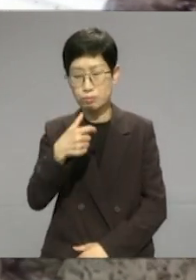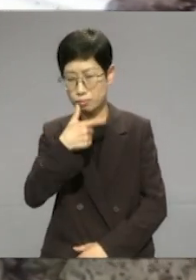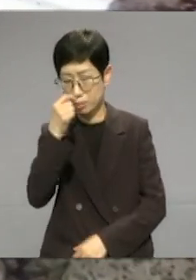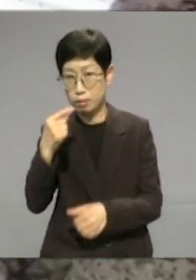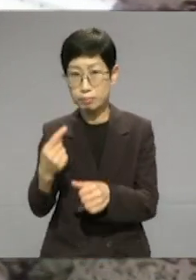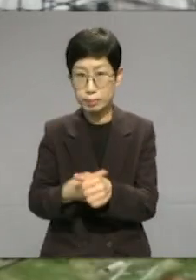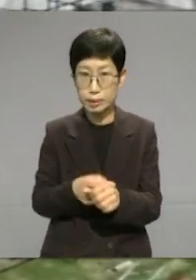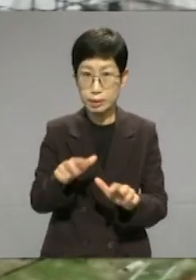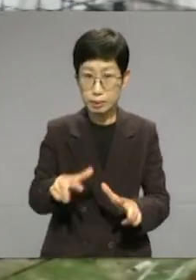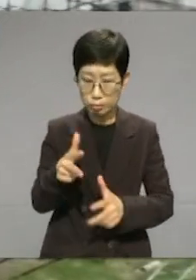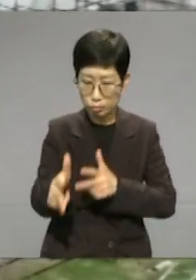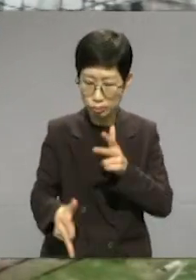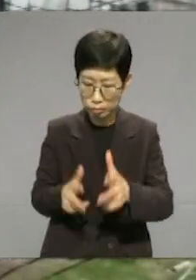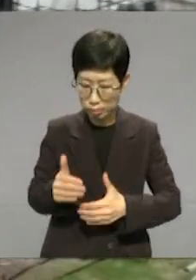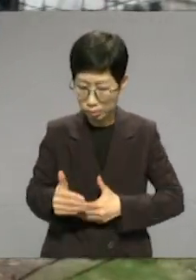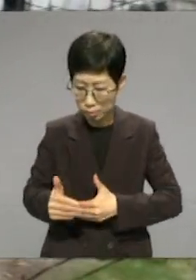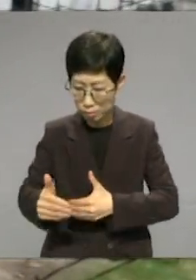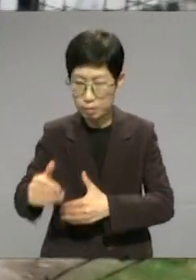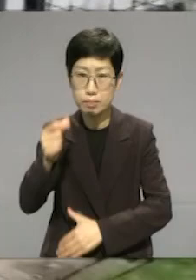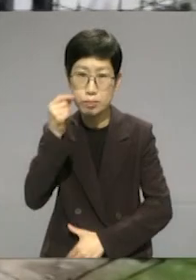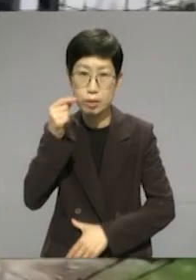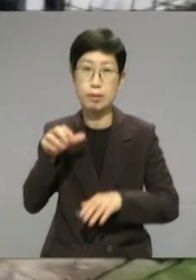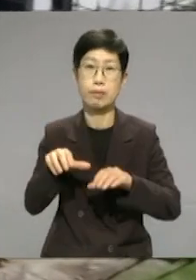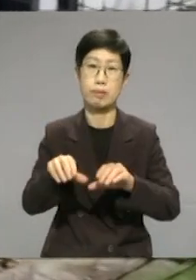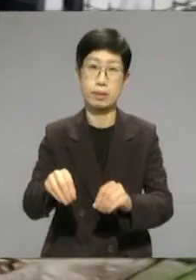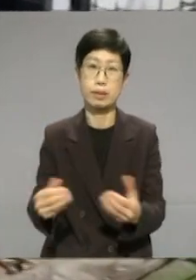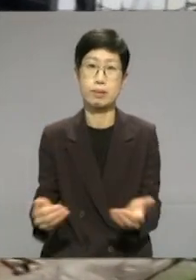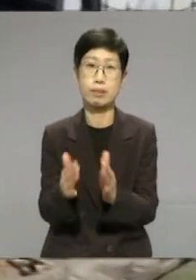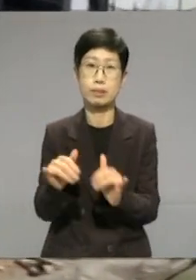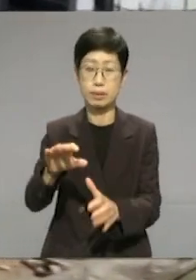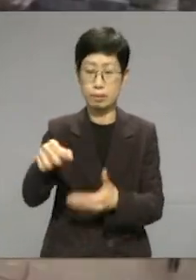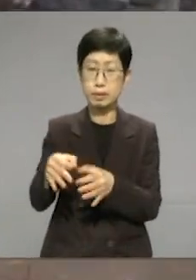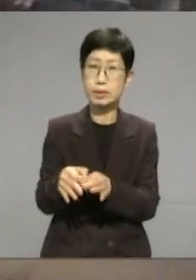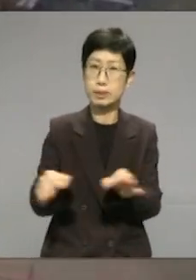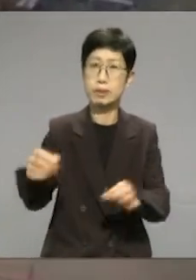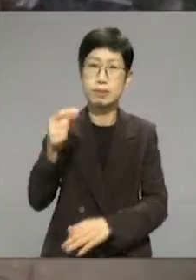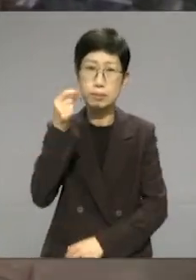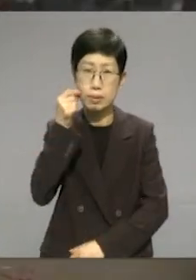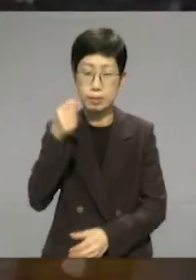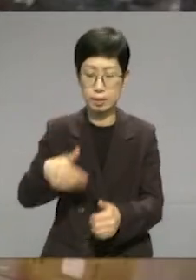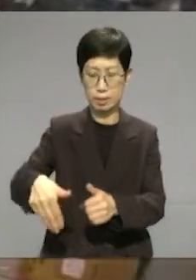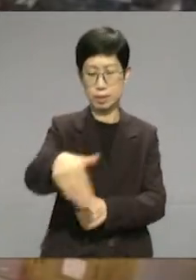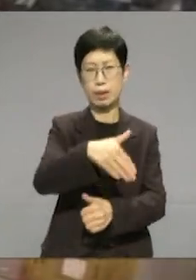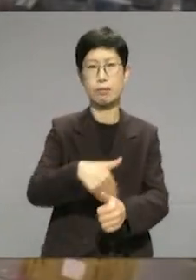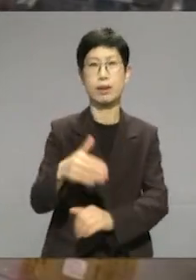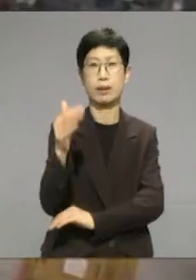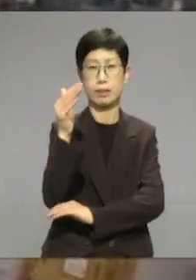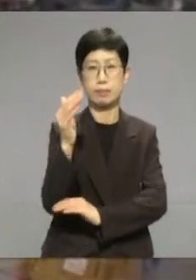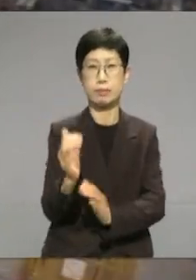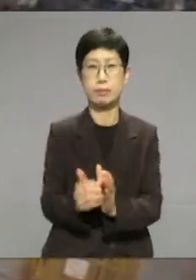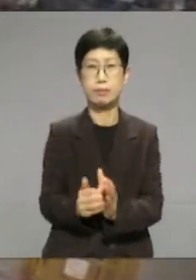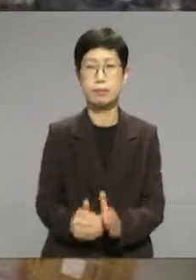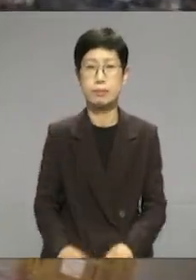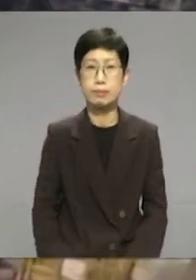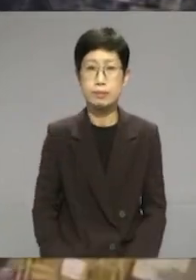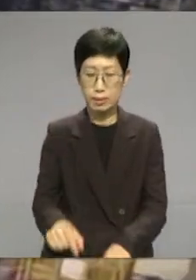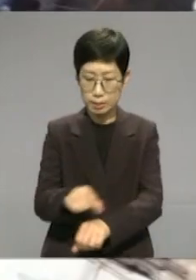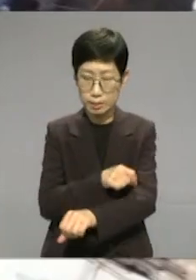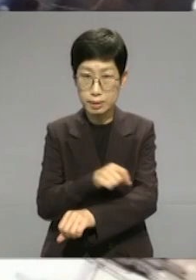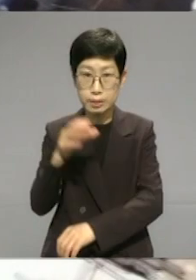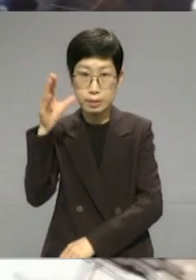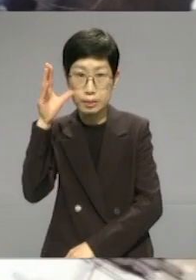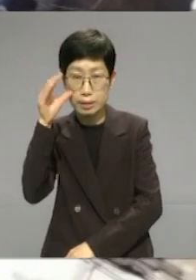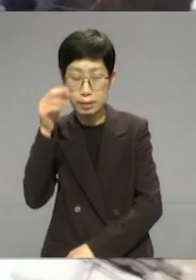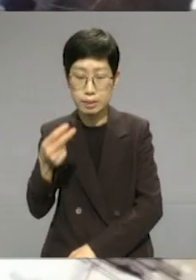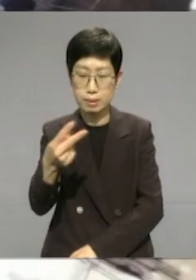현재 프로젝트 작업이 중단되고 근로자에게 급여를 지급할 수 없는 상황이라고 호소했습니다. 특히